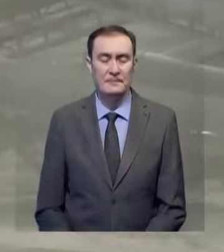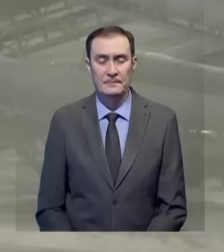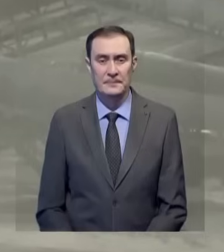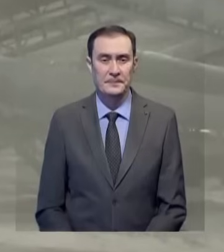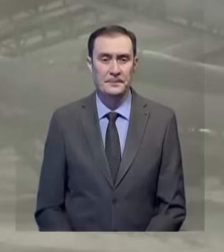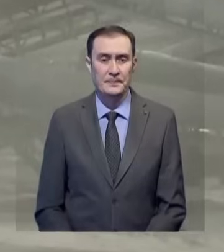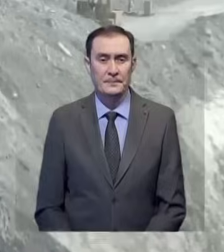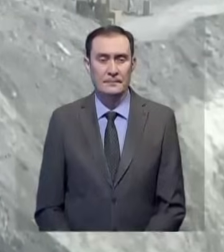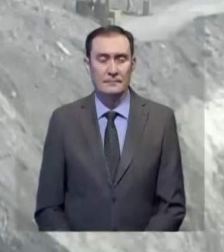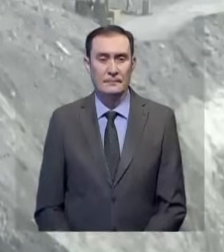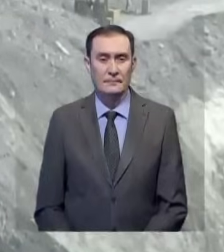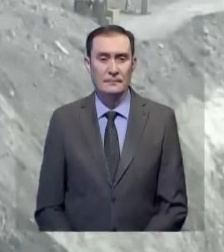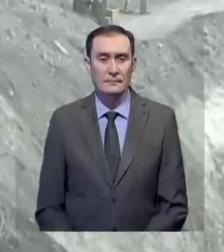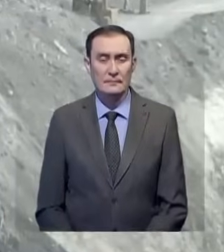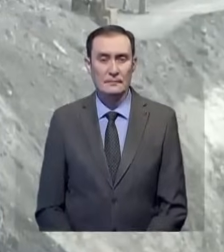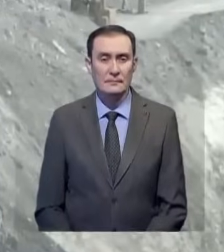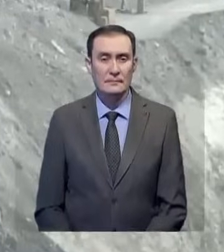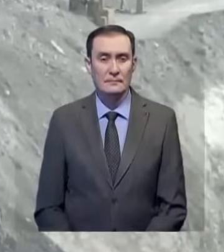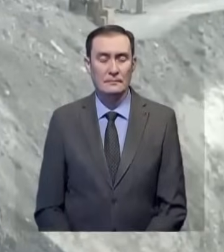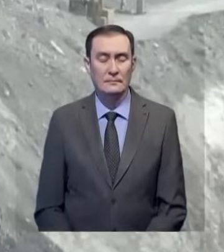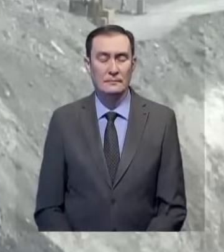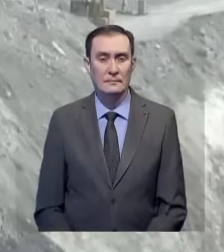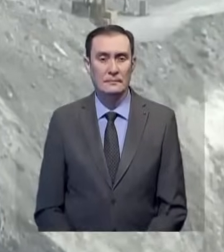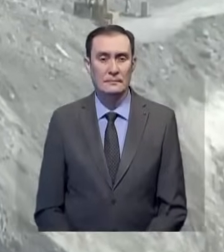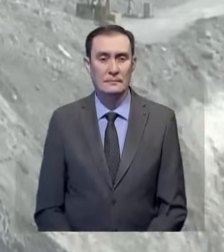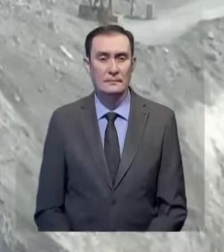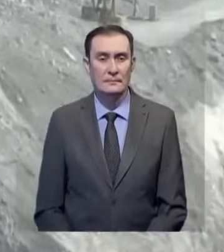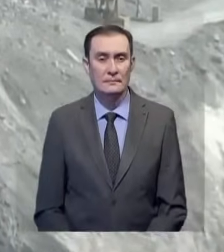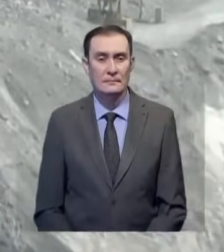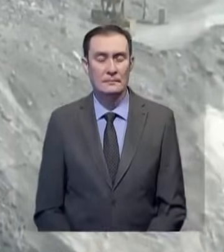Сайран Акамбаев, Зарина Зулпыхар, Карагандинская область, 24 КИЗ.